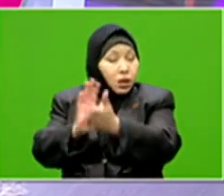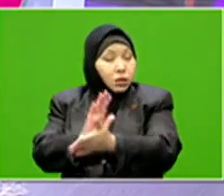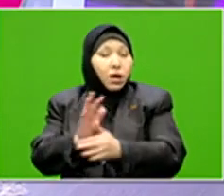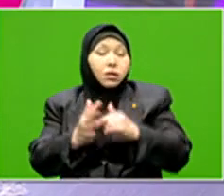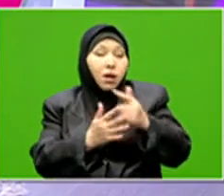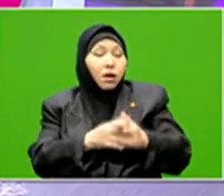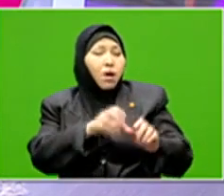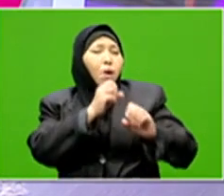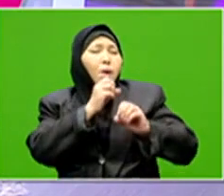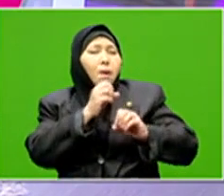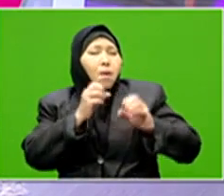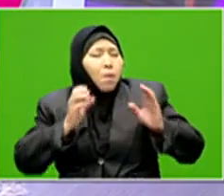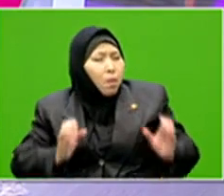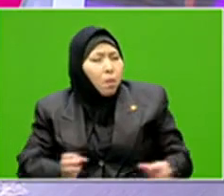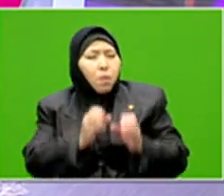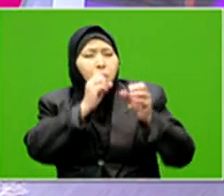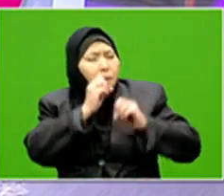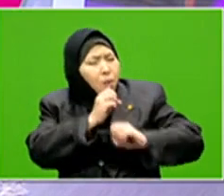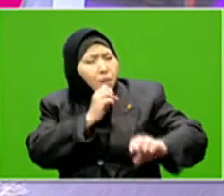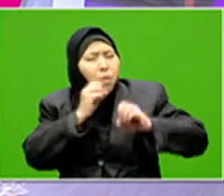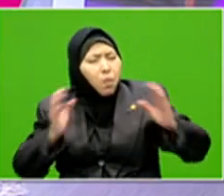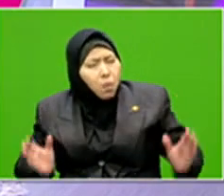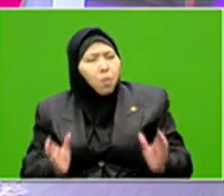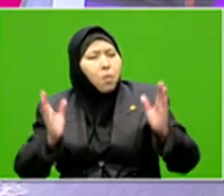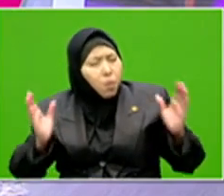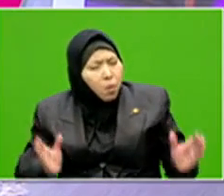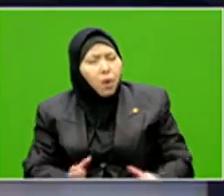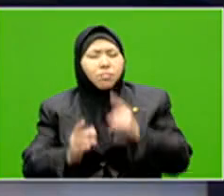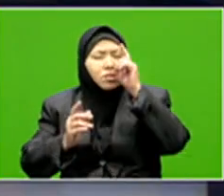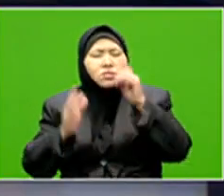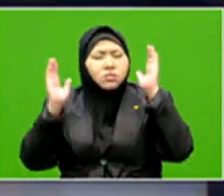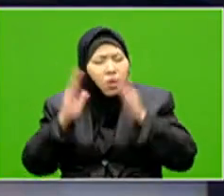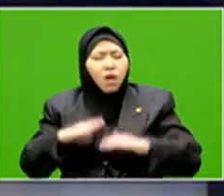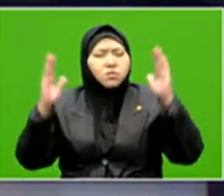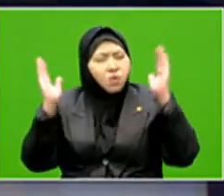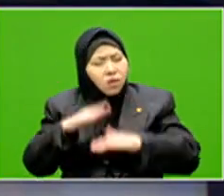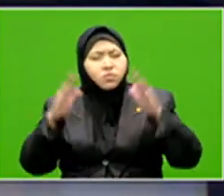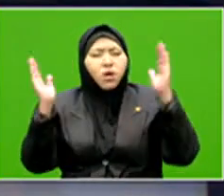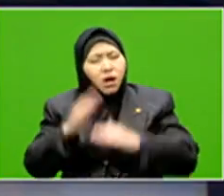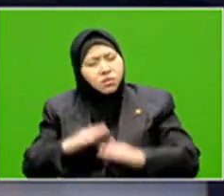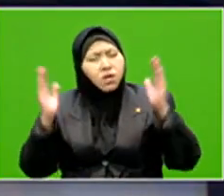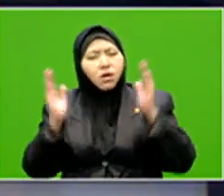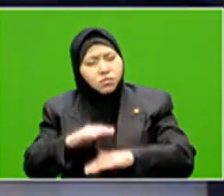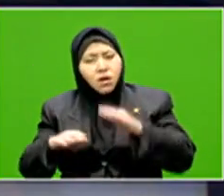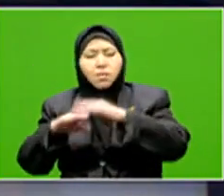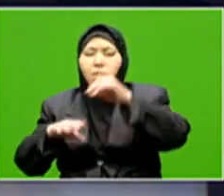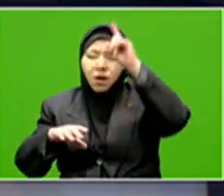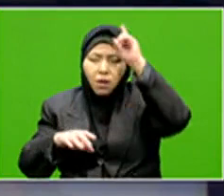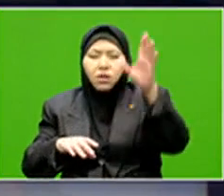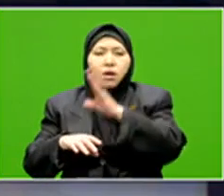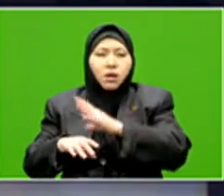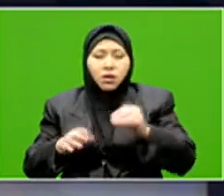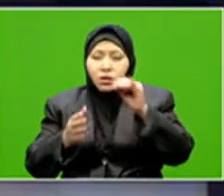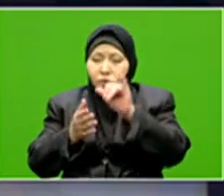Syuaib menyeru kepada mengibadahkan, mengabdikan diri pada Allah itu dikaitkan juga dengan aufu mikyal